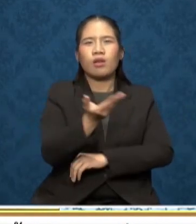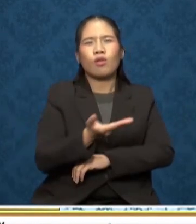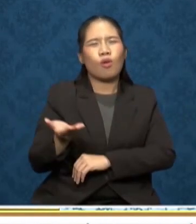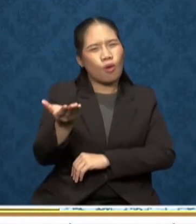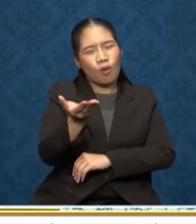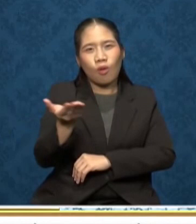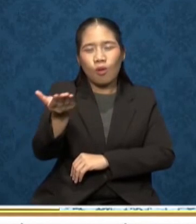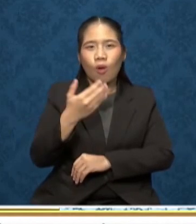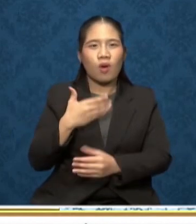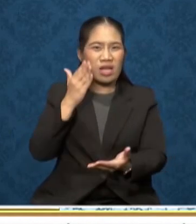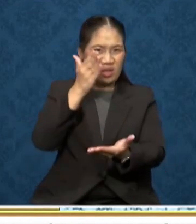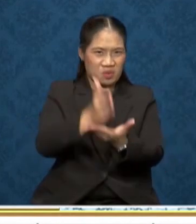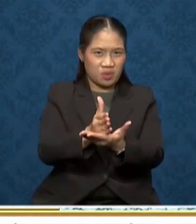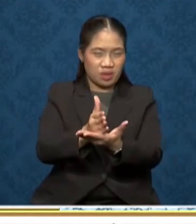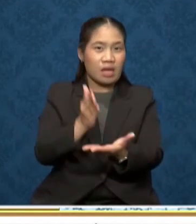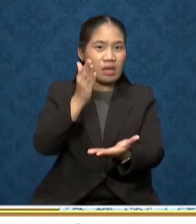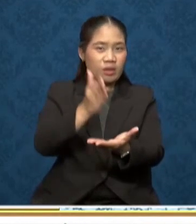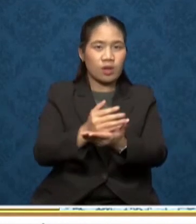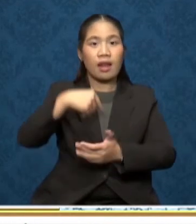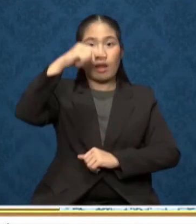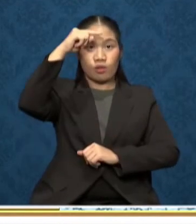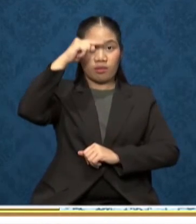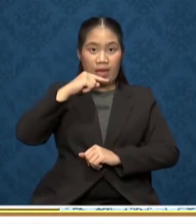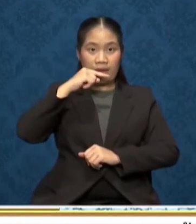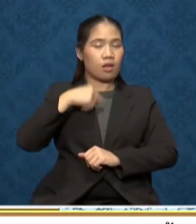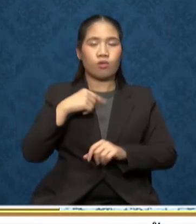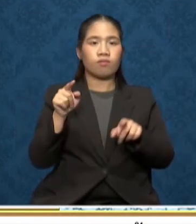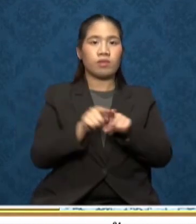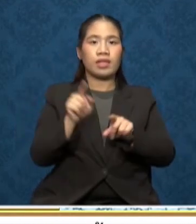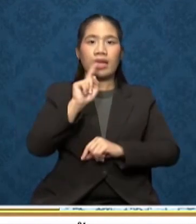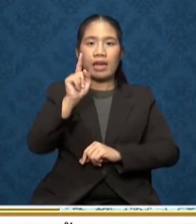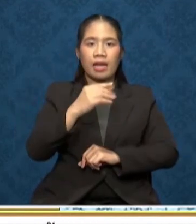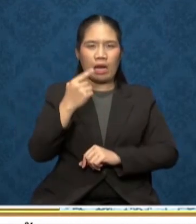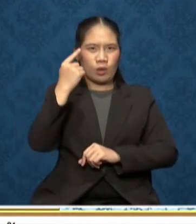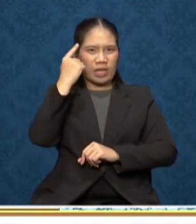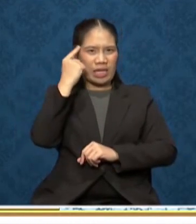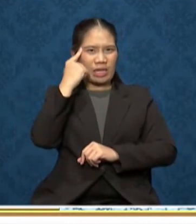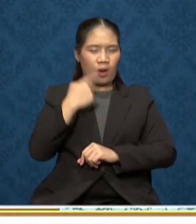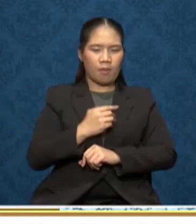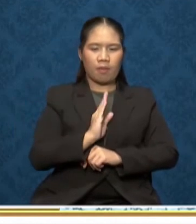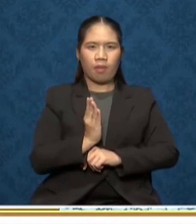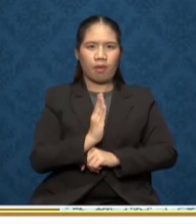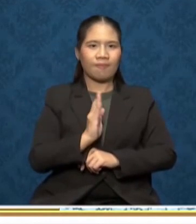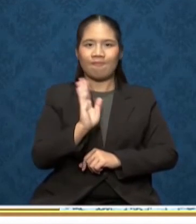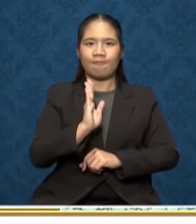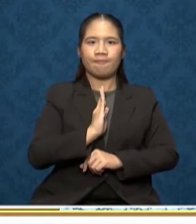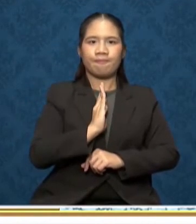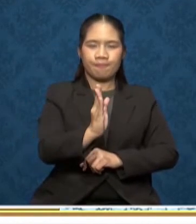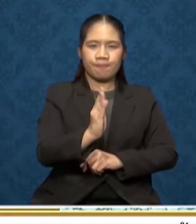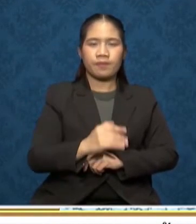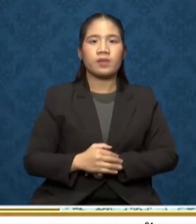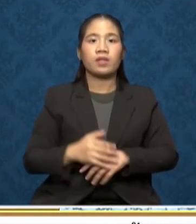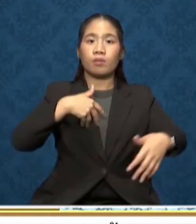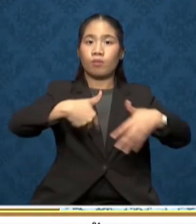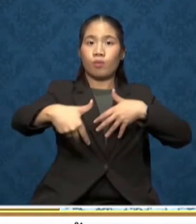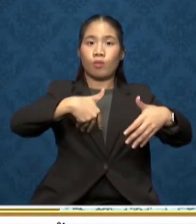ามดนแรงแลคามขัดแย้งรวมทงประเทศไย ซ่ได้แดงจดยืนทชดเจน ไม่เป็คู่ขัดแย้งปการใด และพลเมื